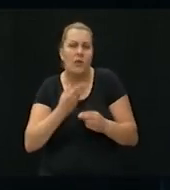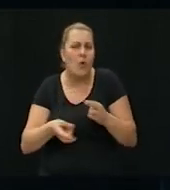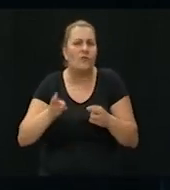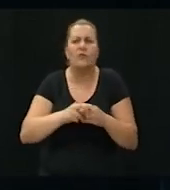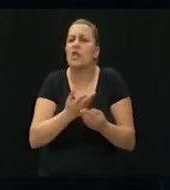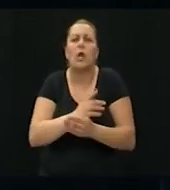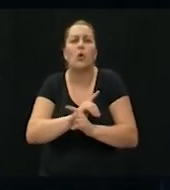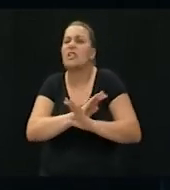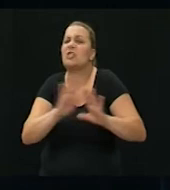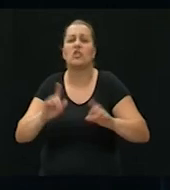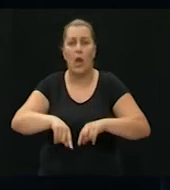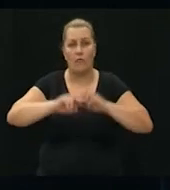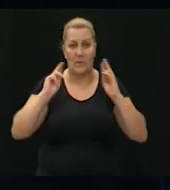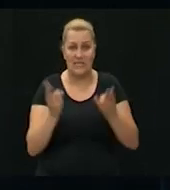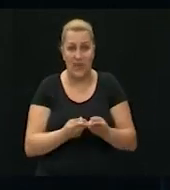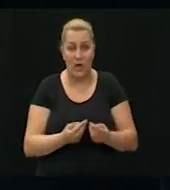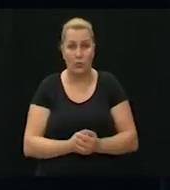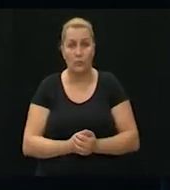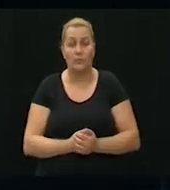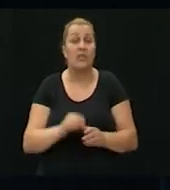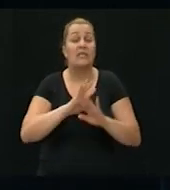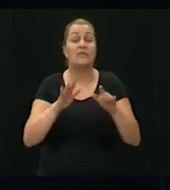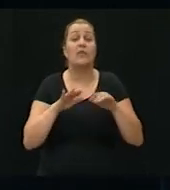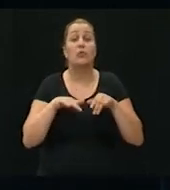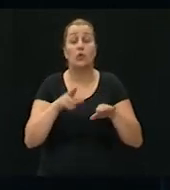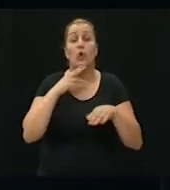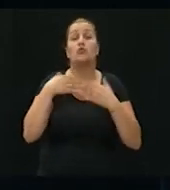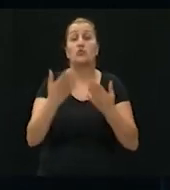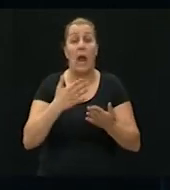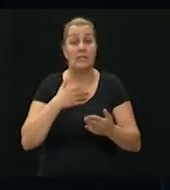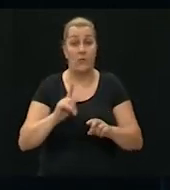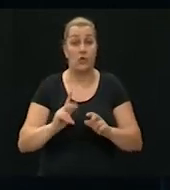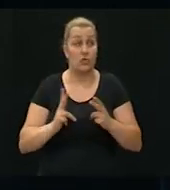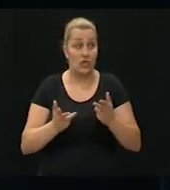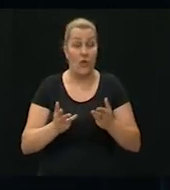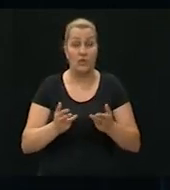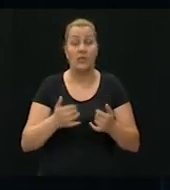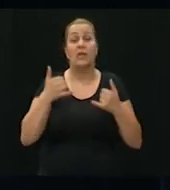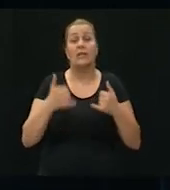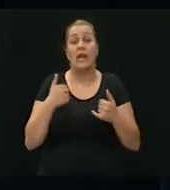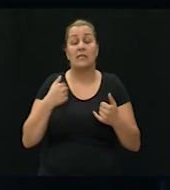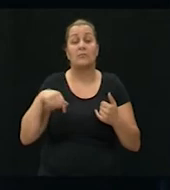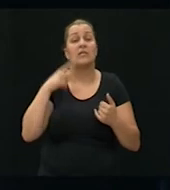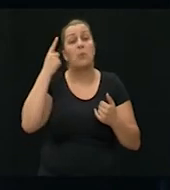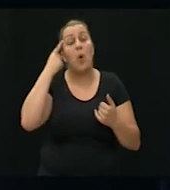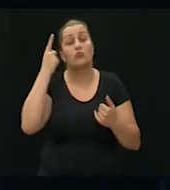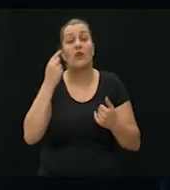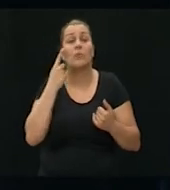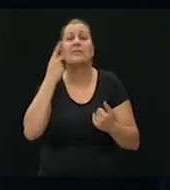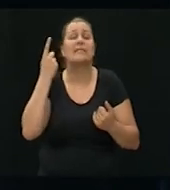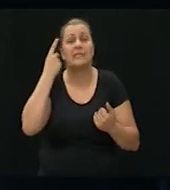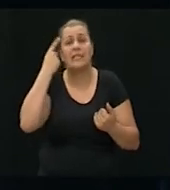više na svijetu. A svi ti ljudi koji su dali svoj život, danas pokušavamo sjetiti se na svi